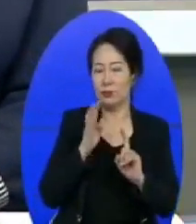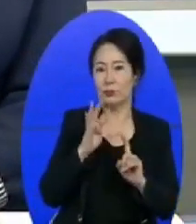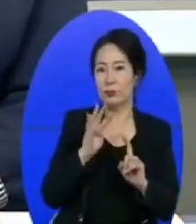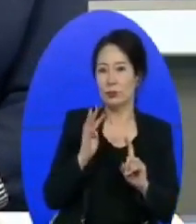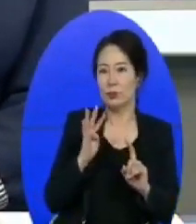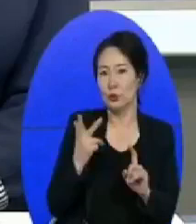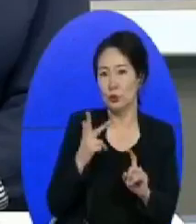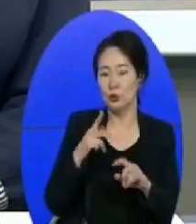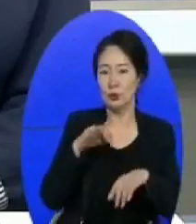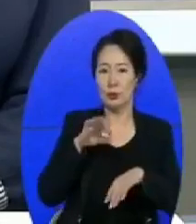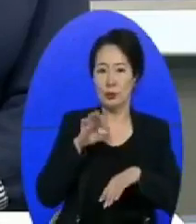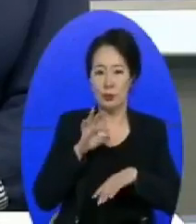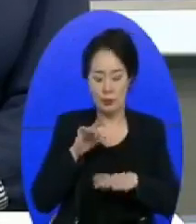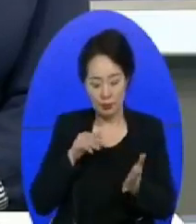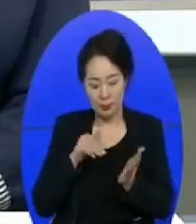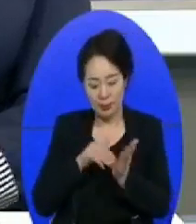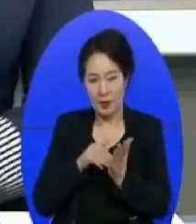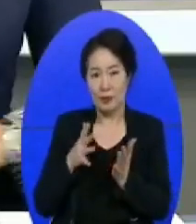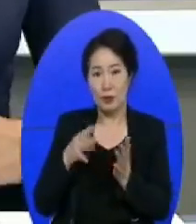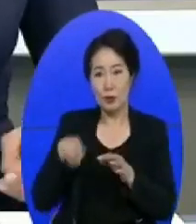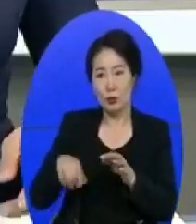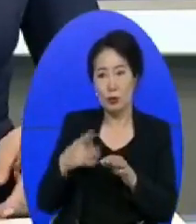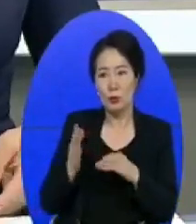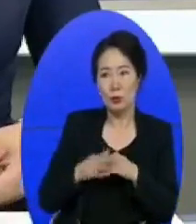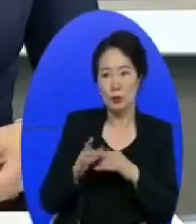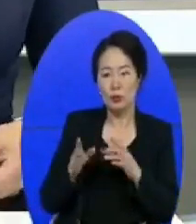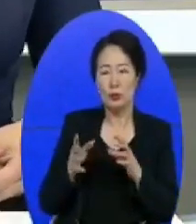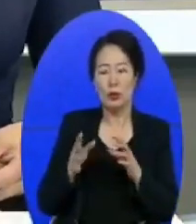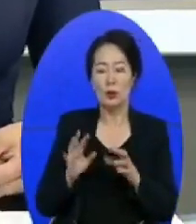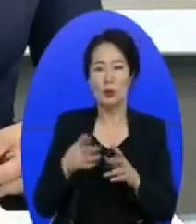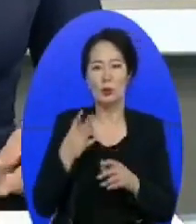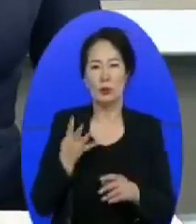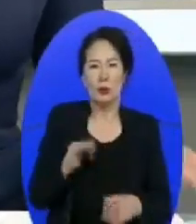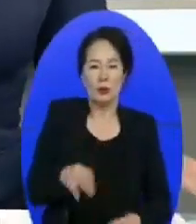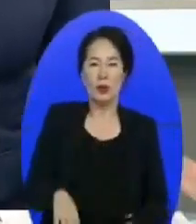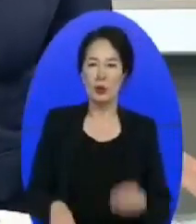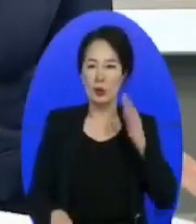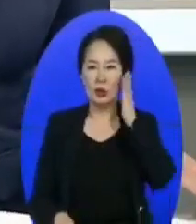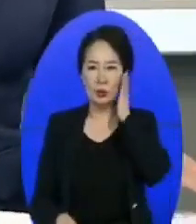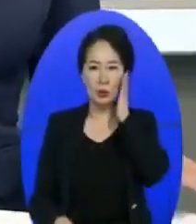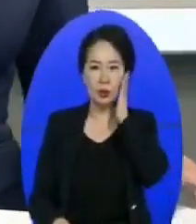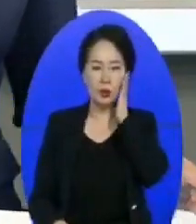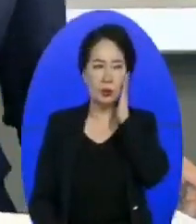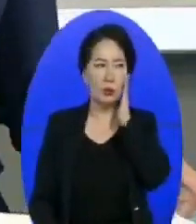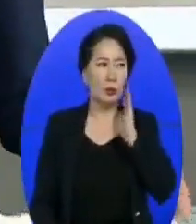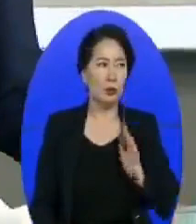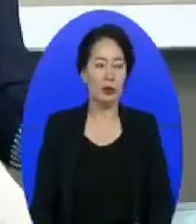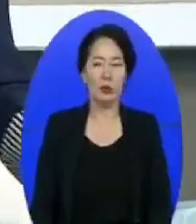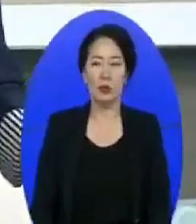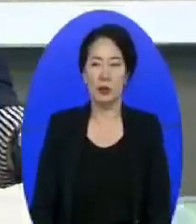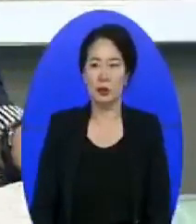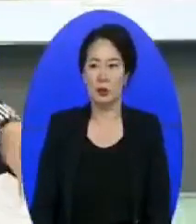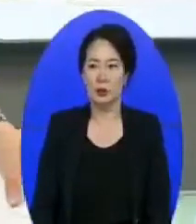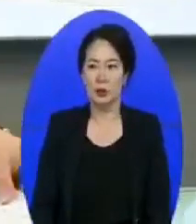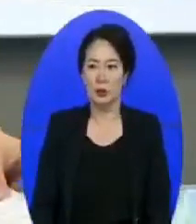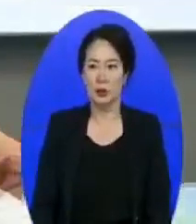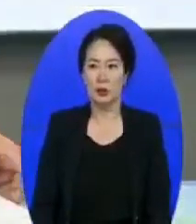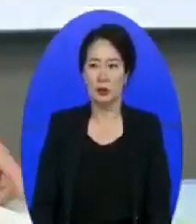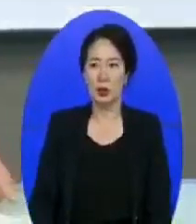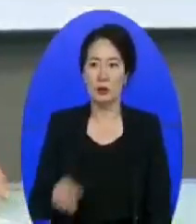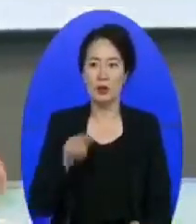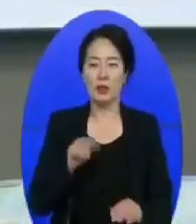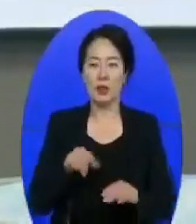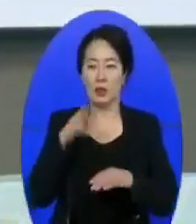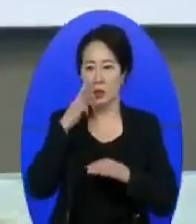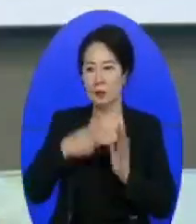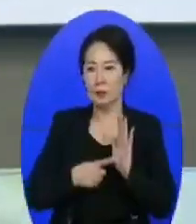олон улсын хэмжээнд хэд нийт 450 гаруй бүртгэгдсэн. Үзэгч та бүхэн өнөөдрийн манай цагийн үрд мэдээллийн хөтөлбөрөөс эдгээр болоод бусад мэдээний дэлгэрэнгүй хүлээ авч